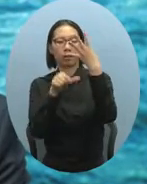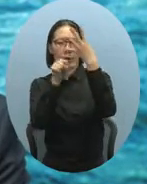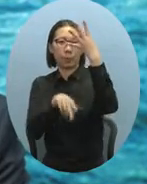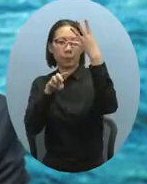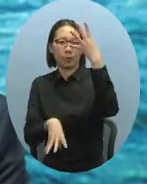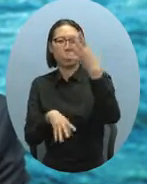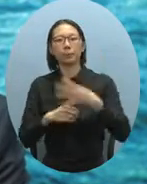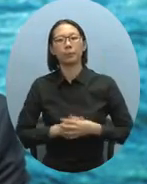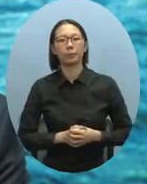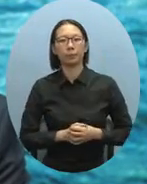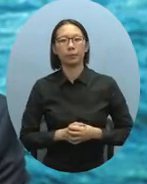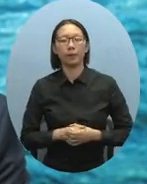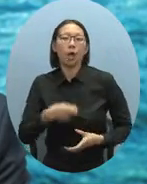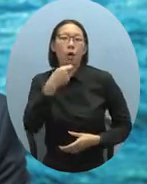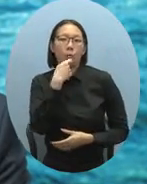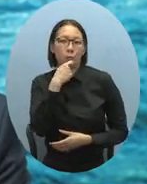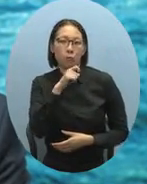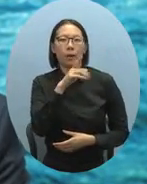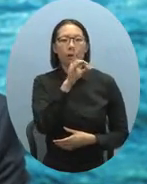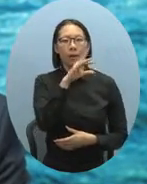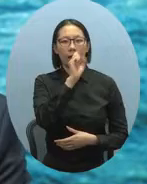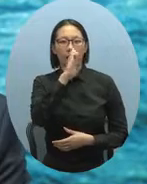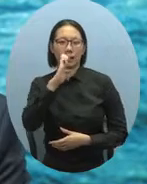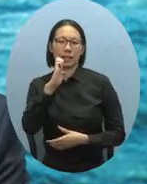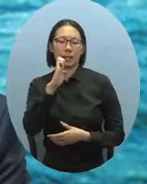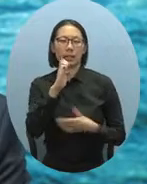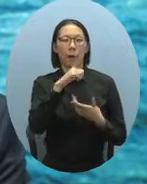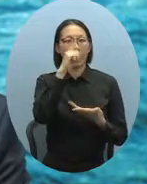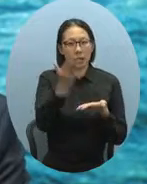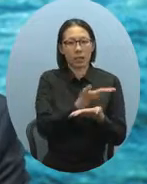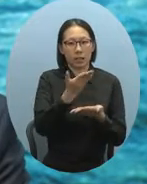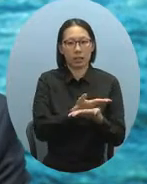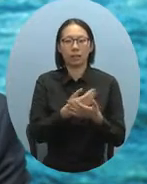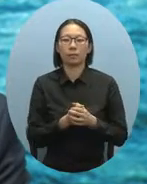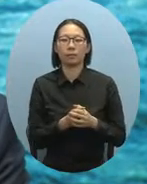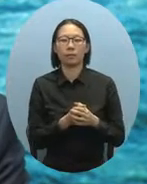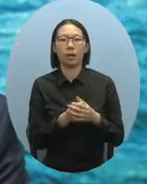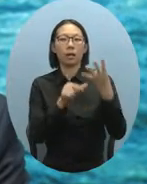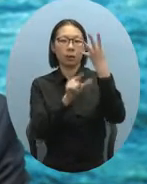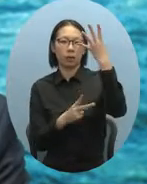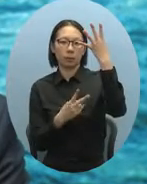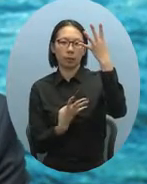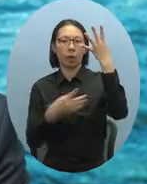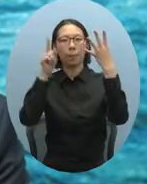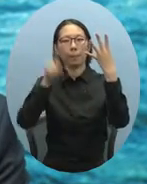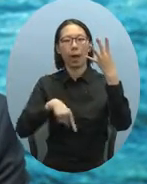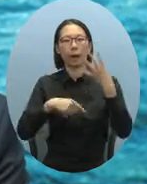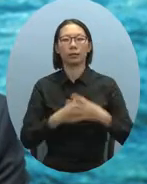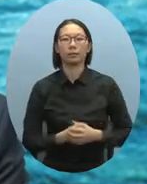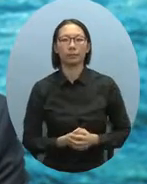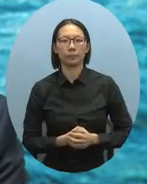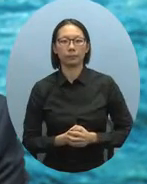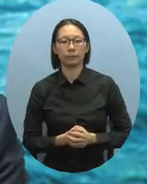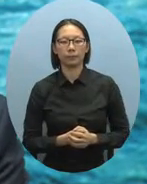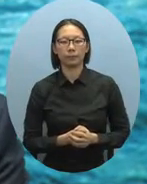延期到去四月尾。簡單來說，文憑試各科的筆試是會在4月24日